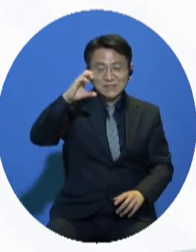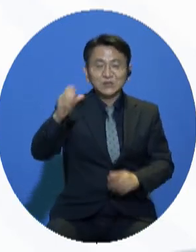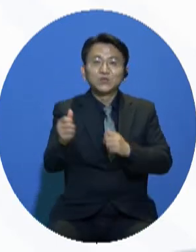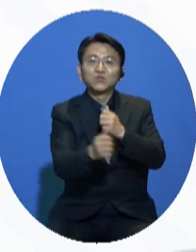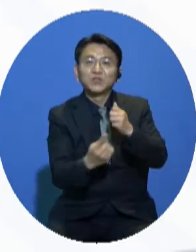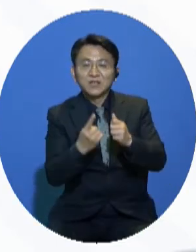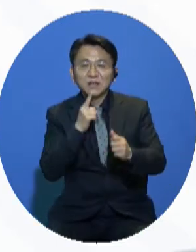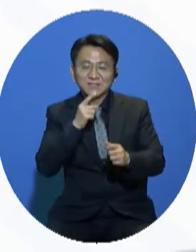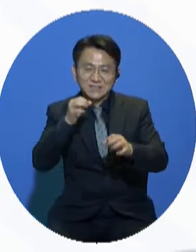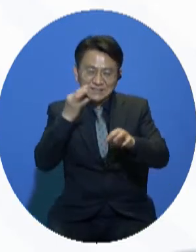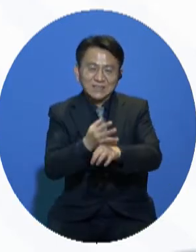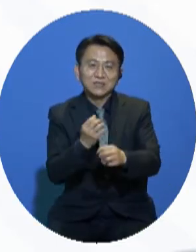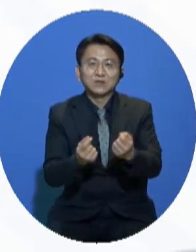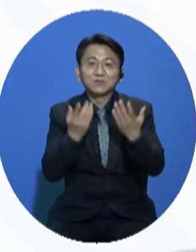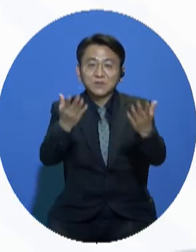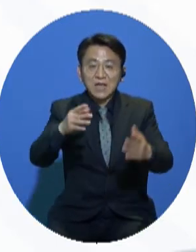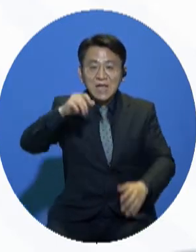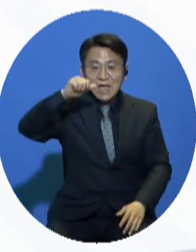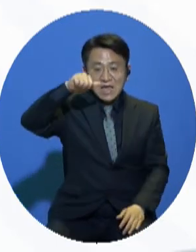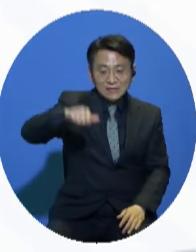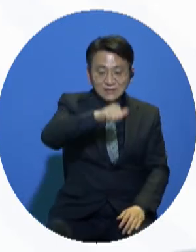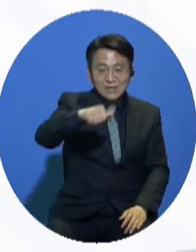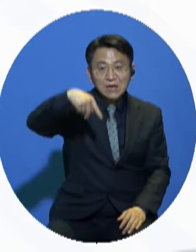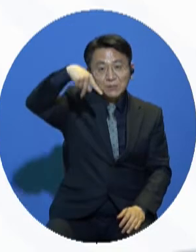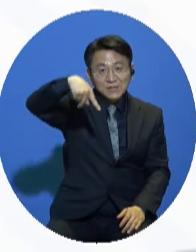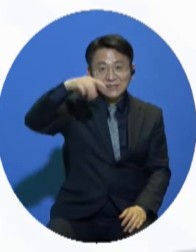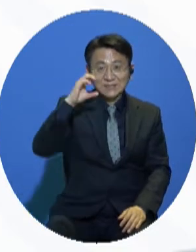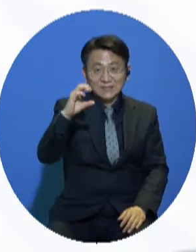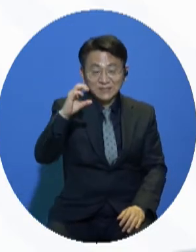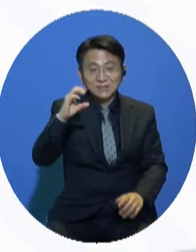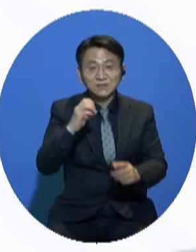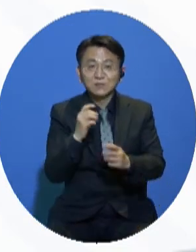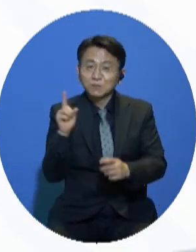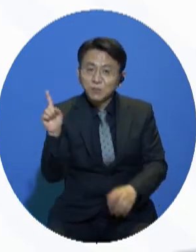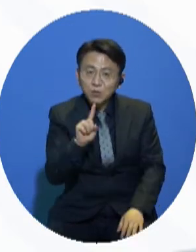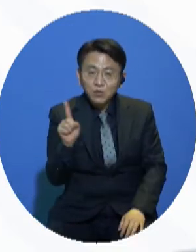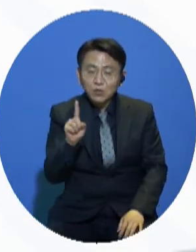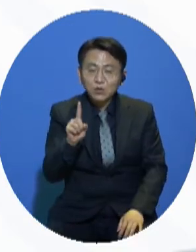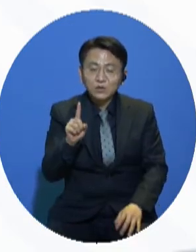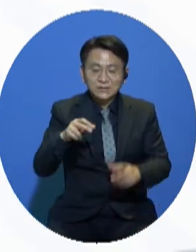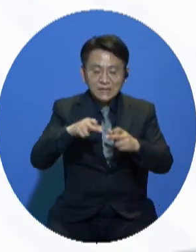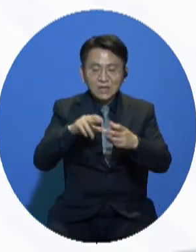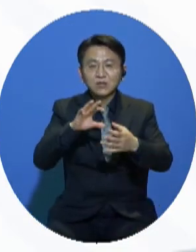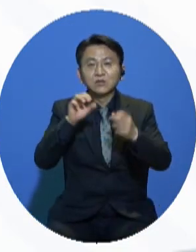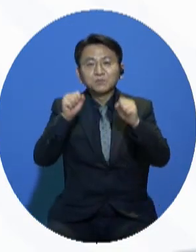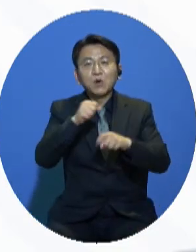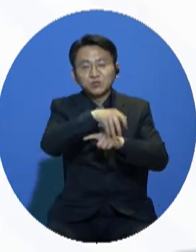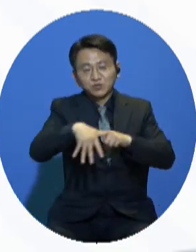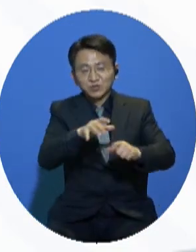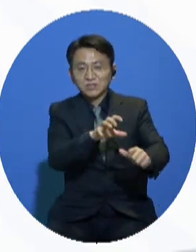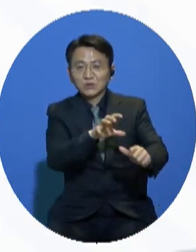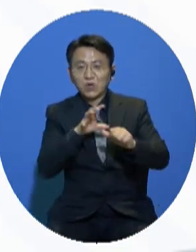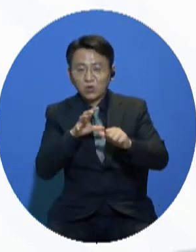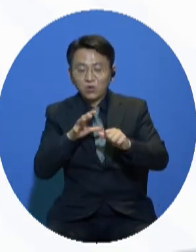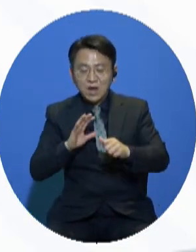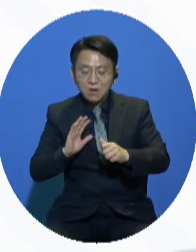소개해 드리도록 하겠습니다. 아시아 패럴림픽 위원회는 이러한 장애인 스포츠를